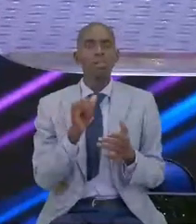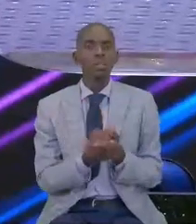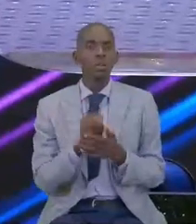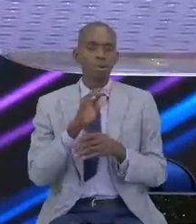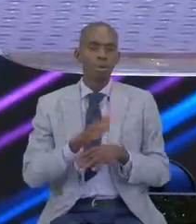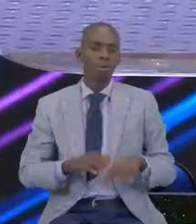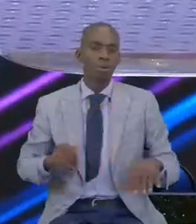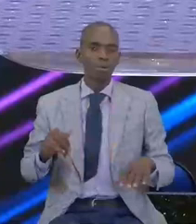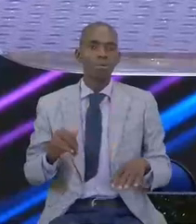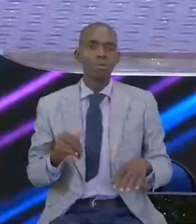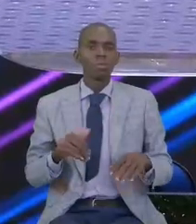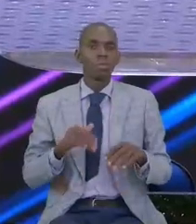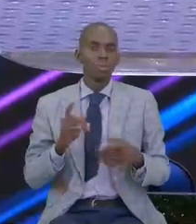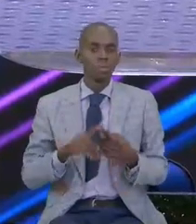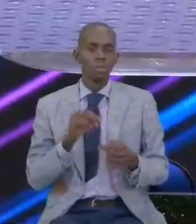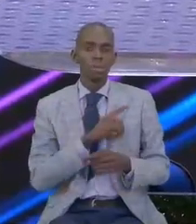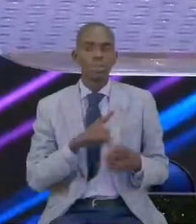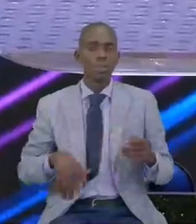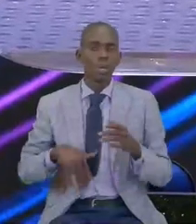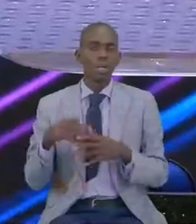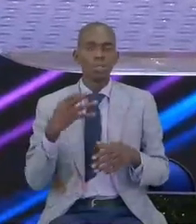Seigneur d'un cœur pur.